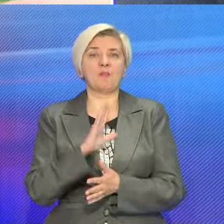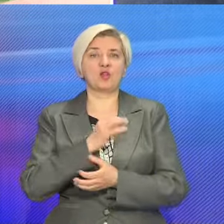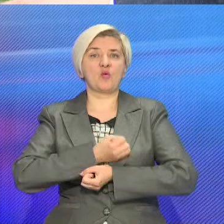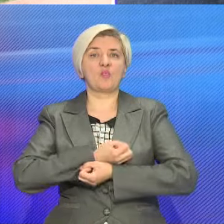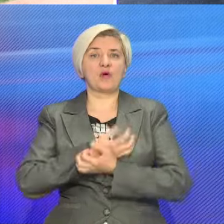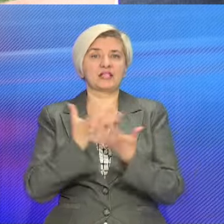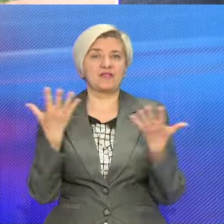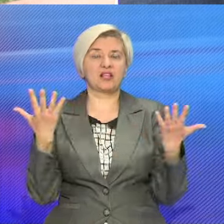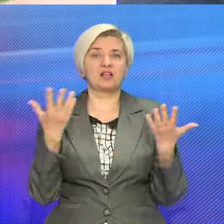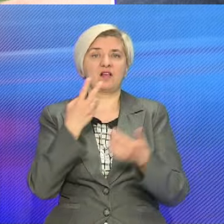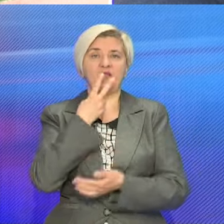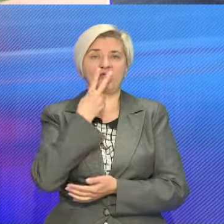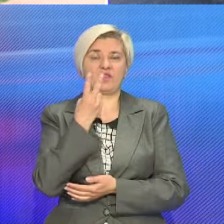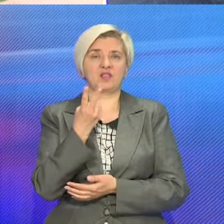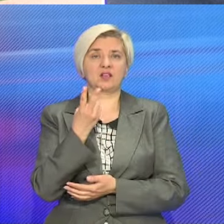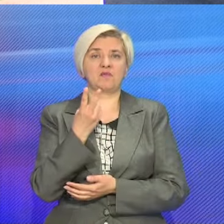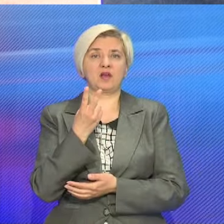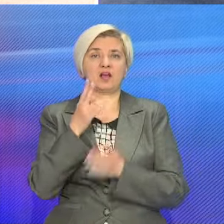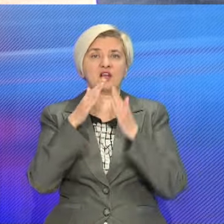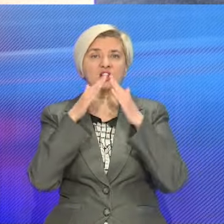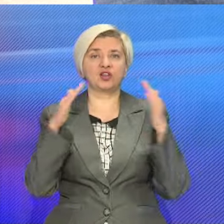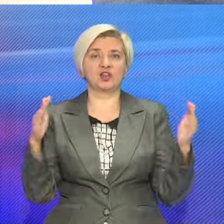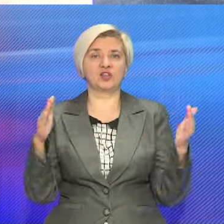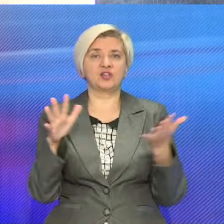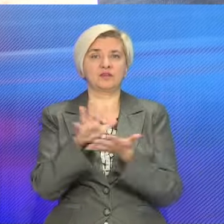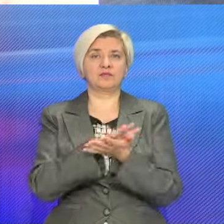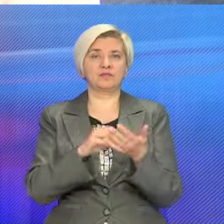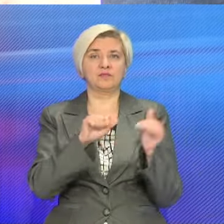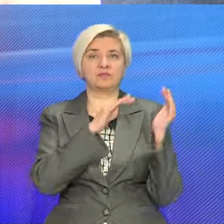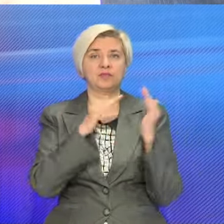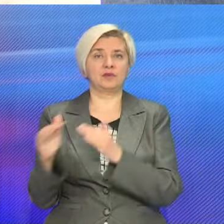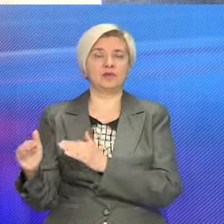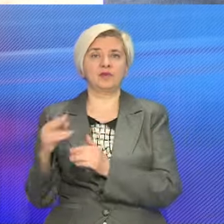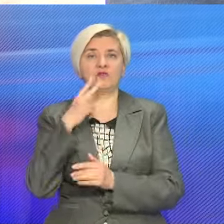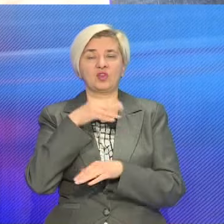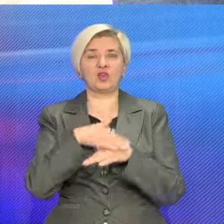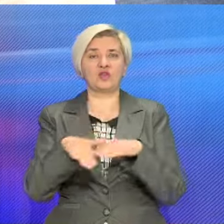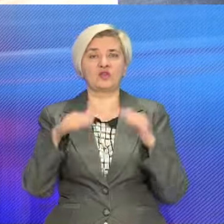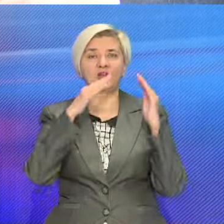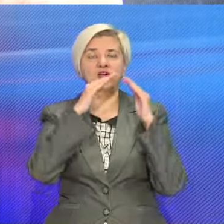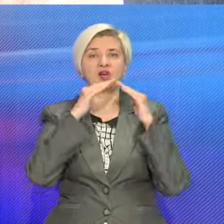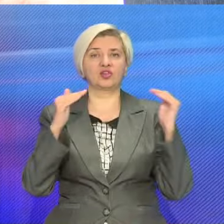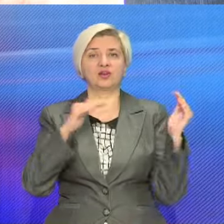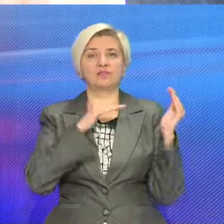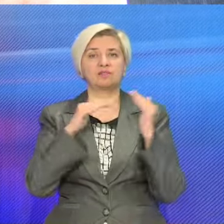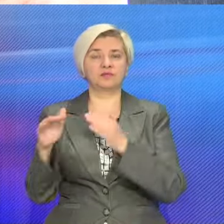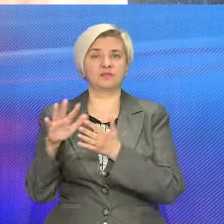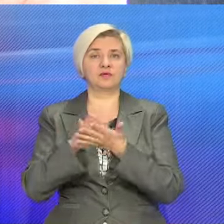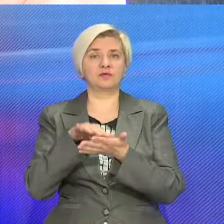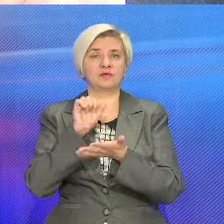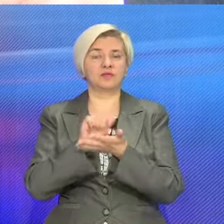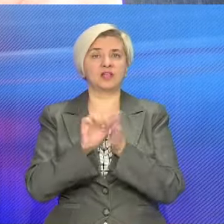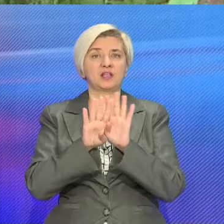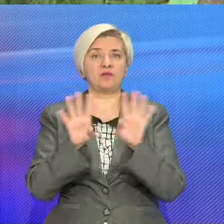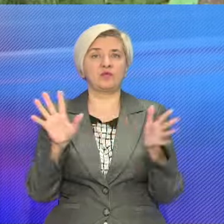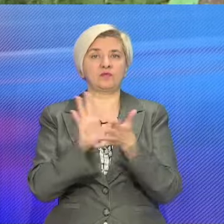посветлело. Видим, у нас полетела наша крыша. И все, вышли на улицу, фронтона нету, стропил половину нету, ничего нету,